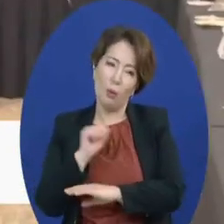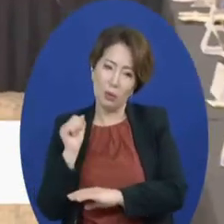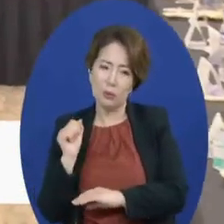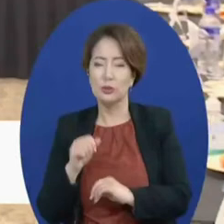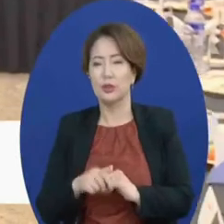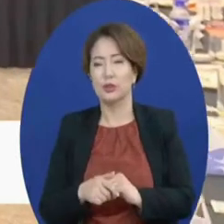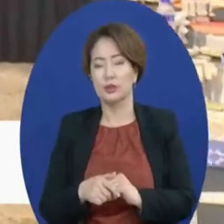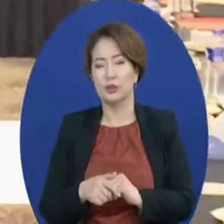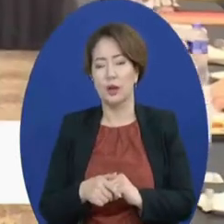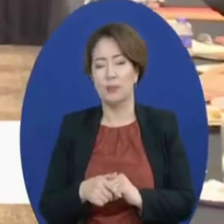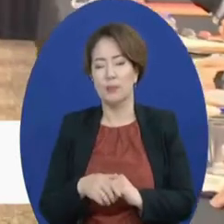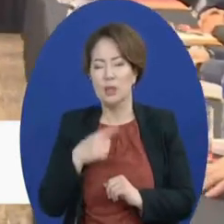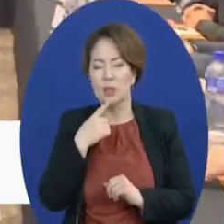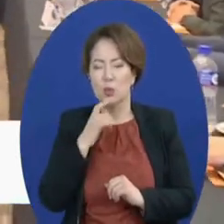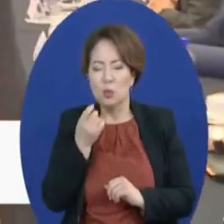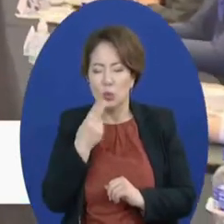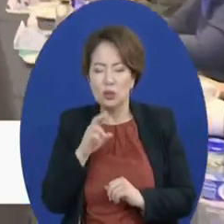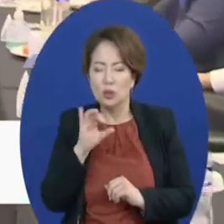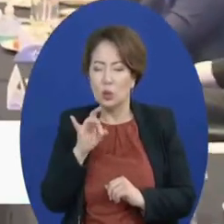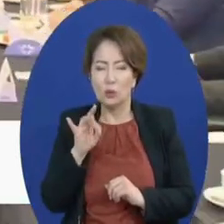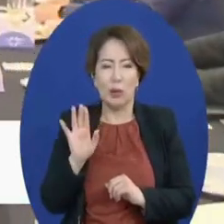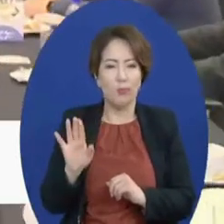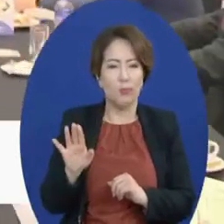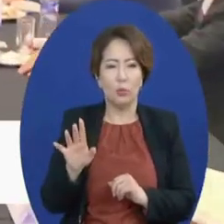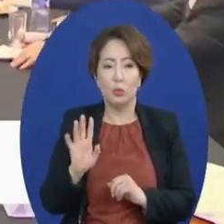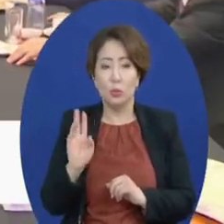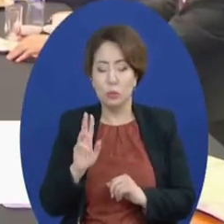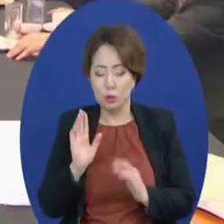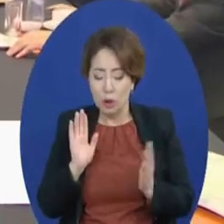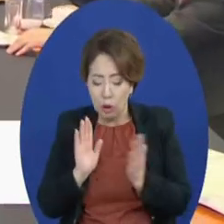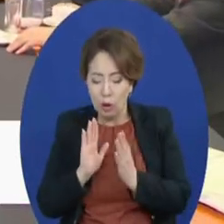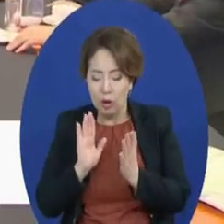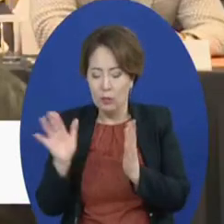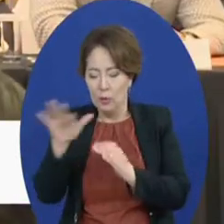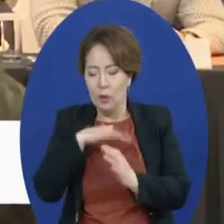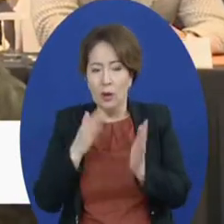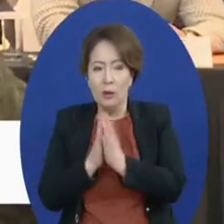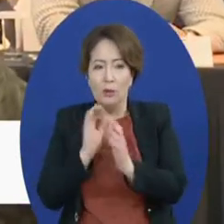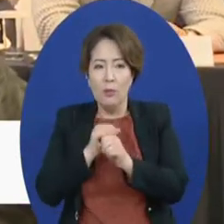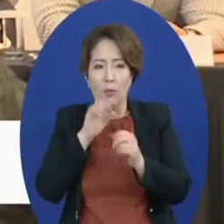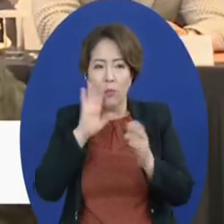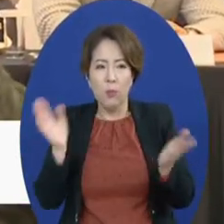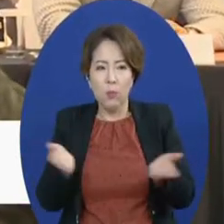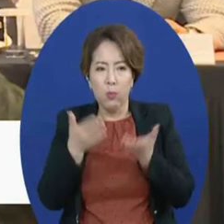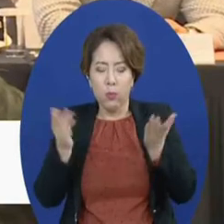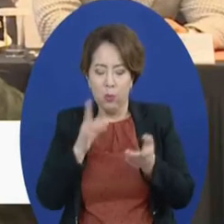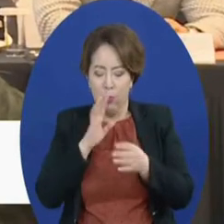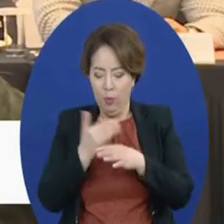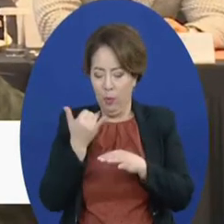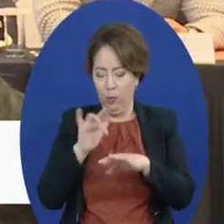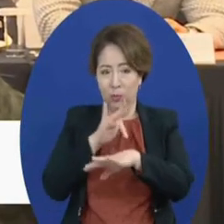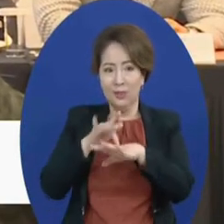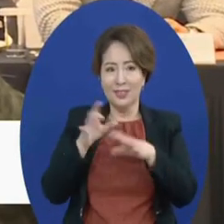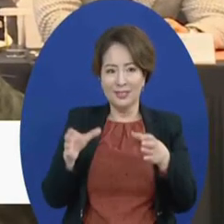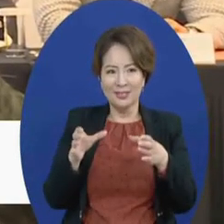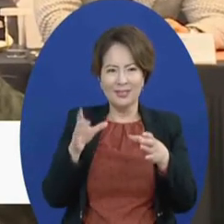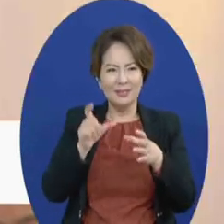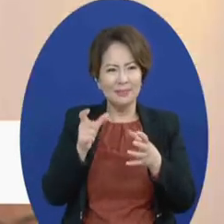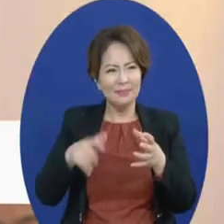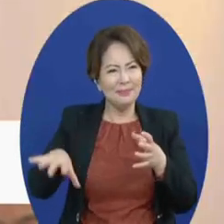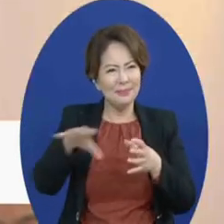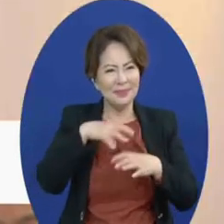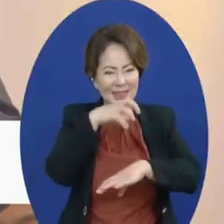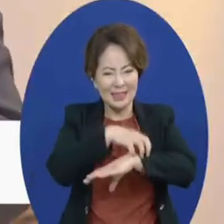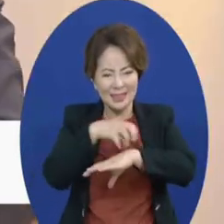зоригтой, хүн цэвэрлэгүй ойрхон хөтлөрийн ажиллагааг таамаглаж өрөөлж байна. Улаанбаатар хотын хүн амын талаас илүү хувь нь